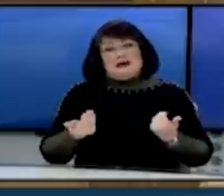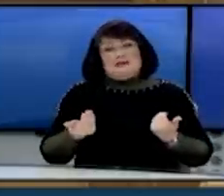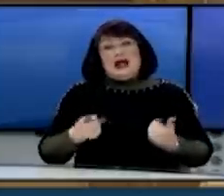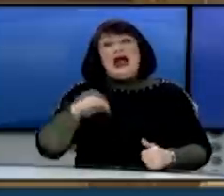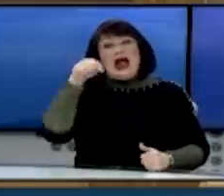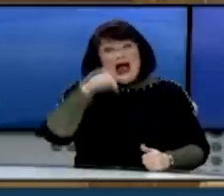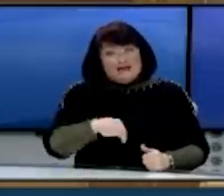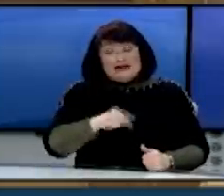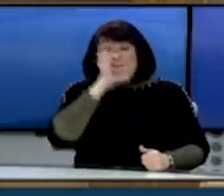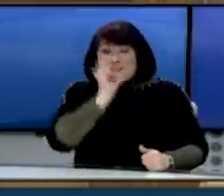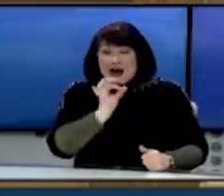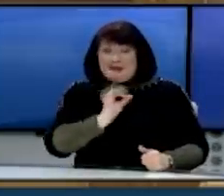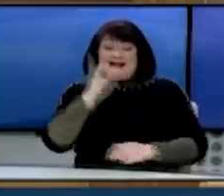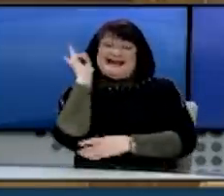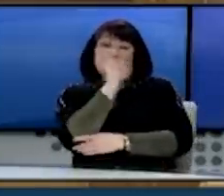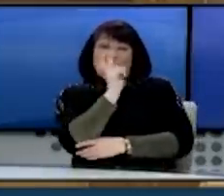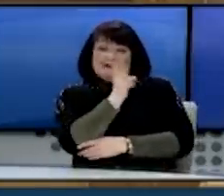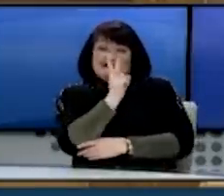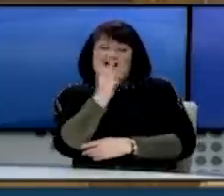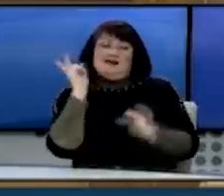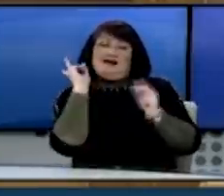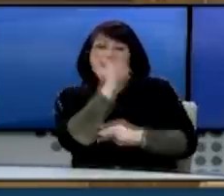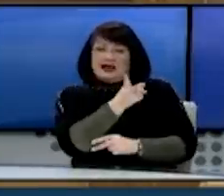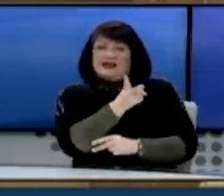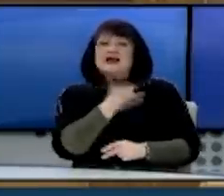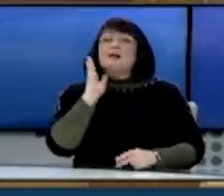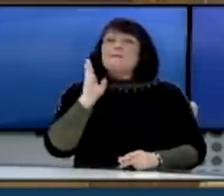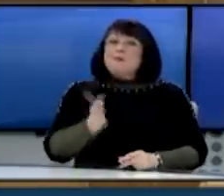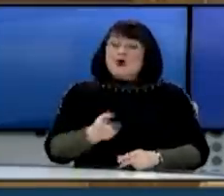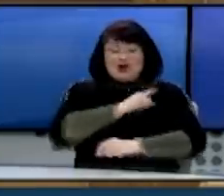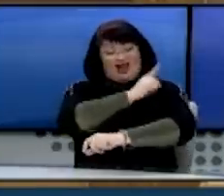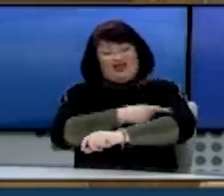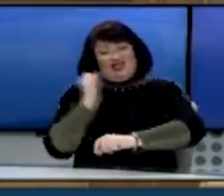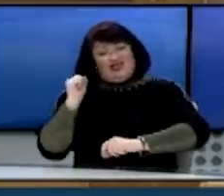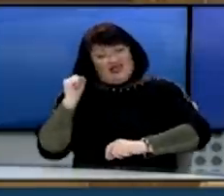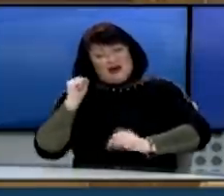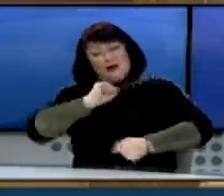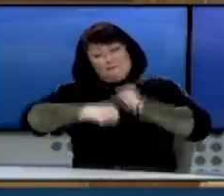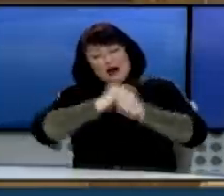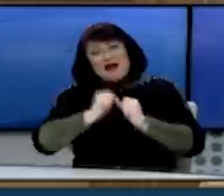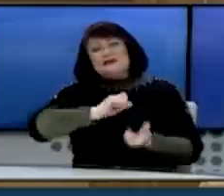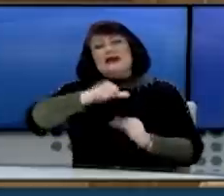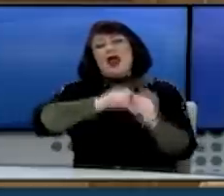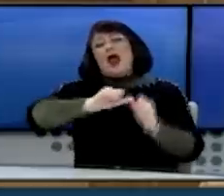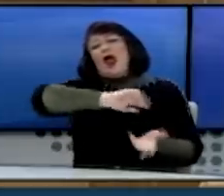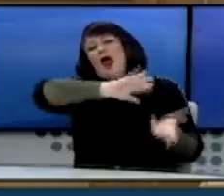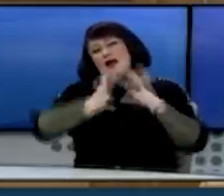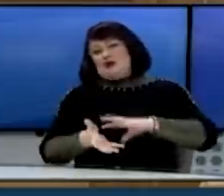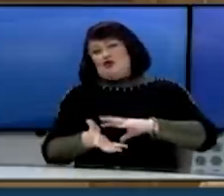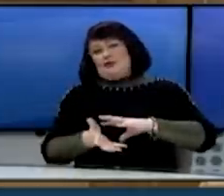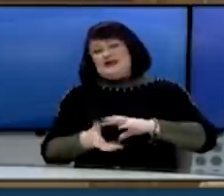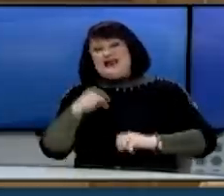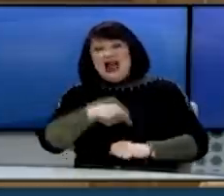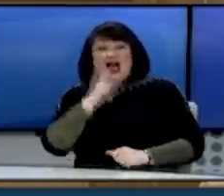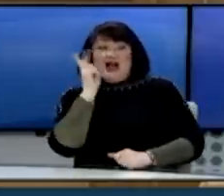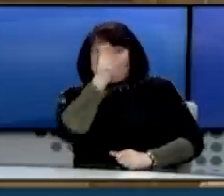Αυτή η πραγματική μομφή και καταδίκη μπορεί να γίνει δύναμη αντίστασης, ανατροπής. Αυτή τη